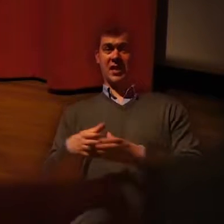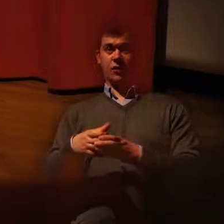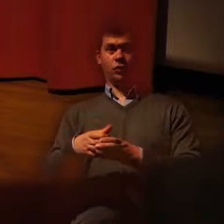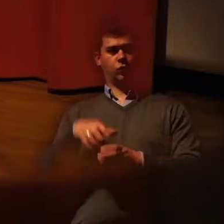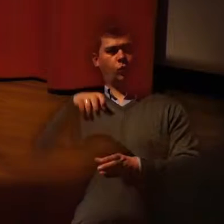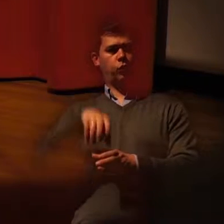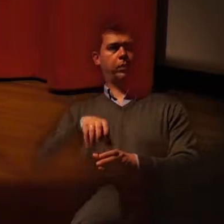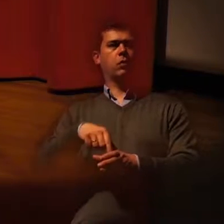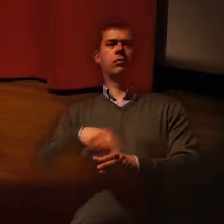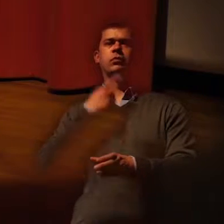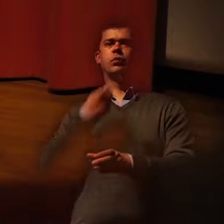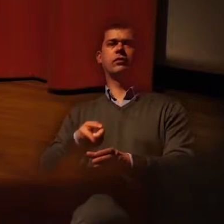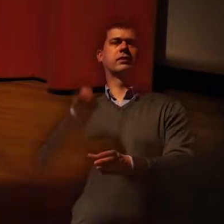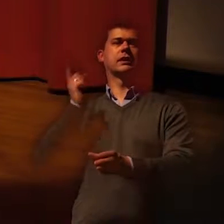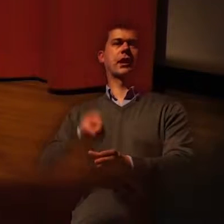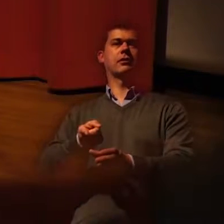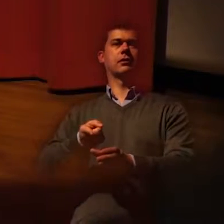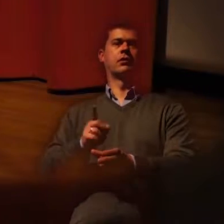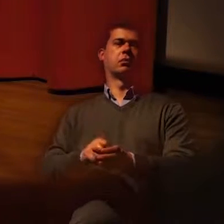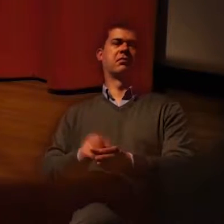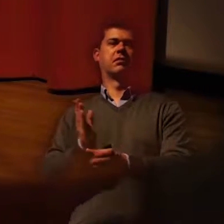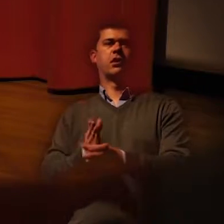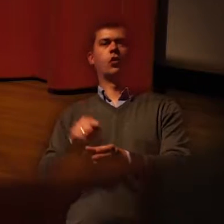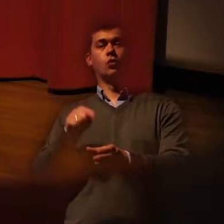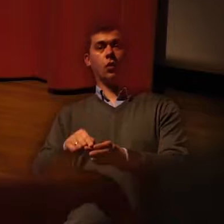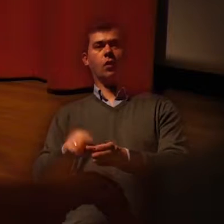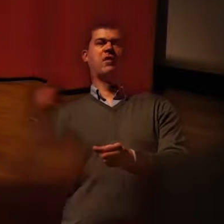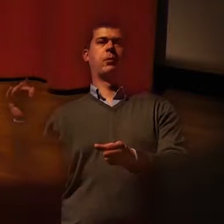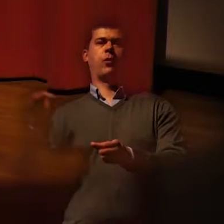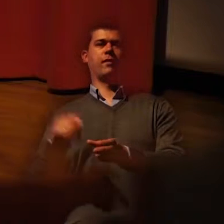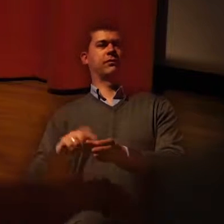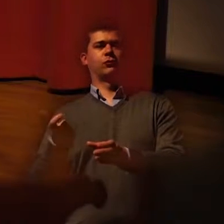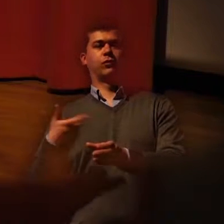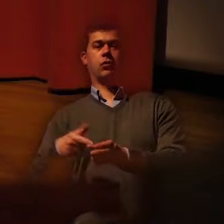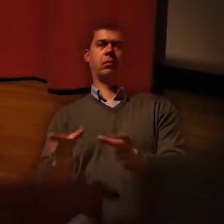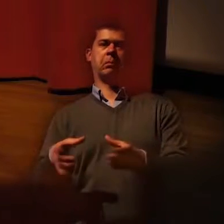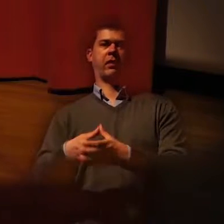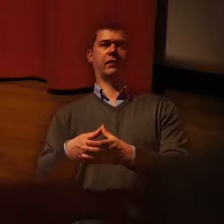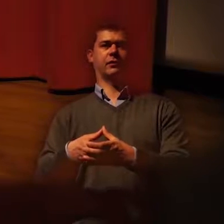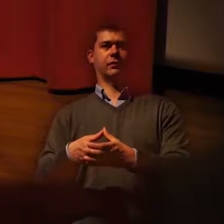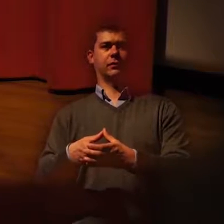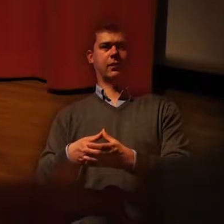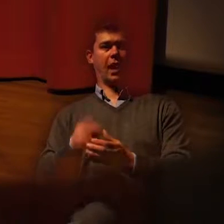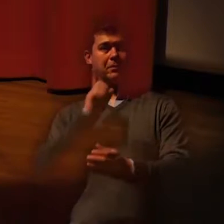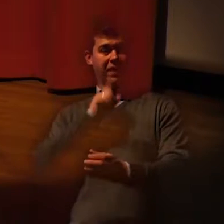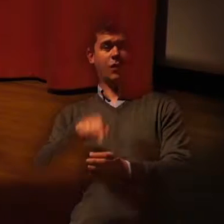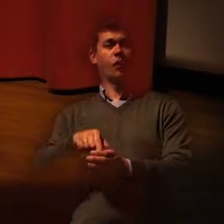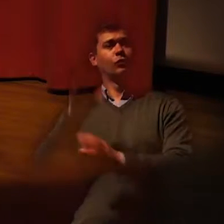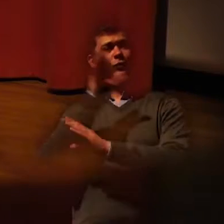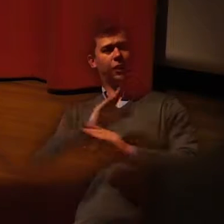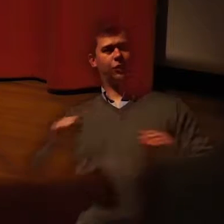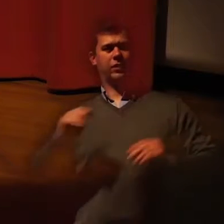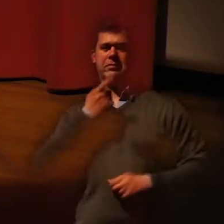powiedzieć że oni są tak naprawdę to efektem jakiś wpływów A nie tego że są tak naprawdę mniejszościami ale